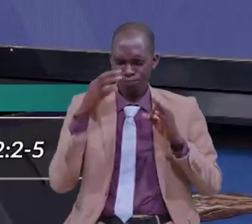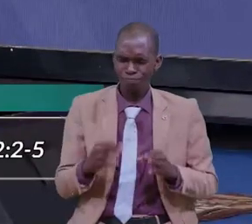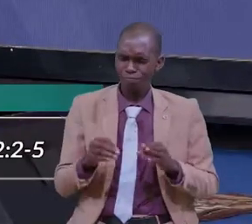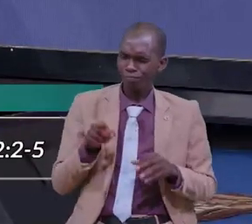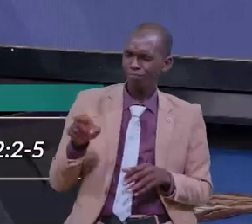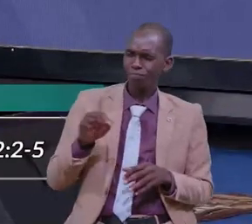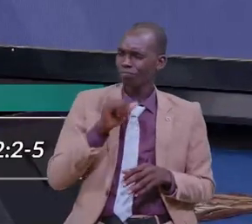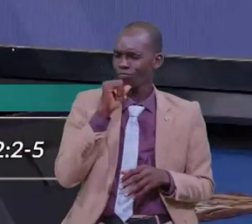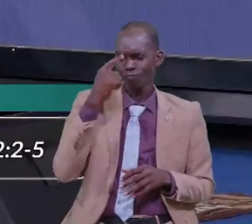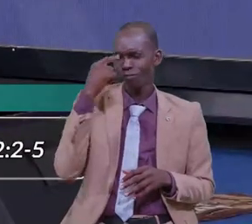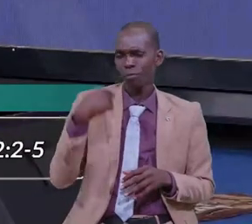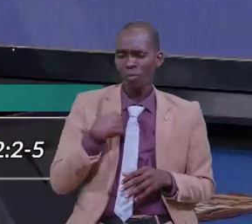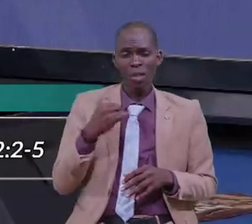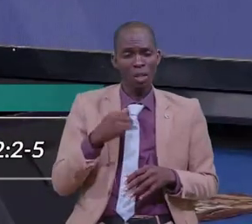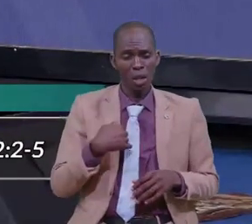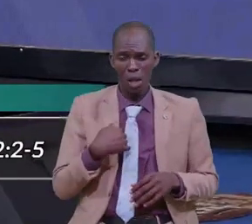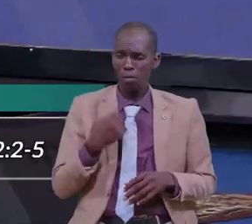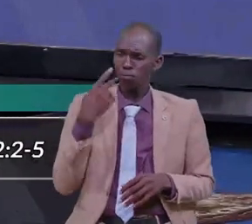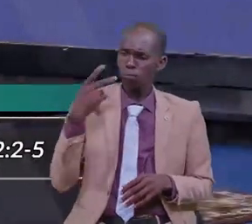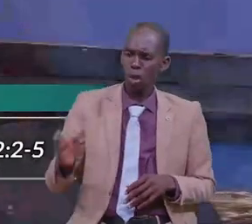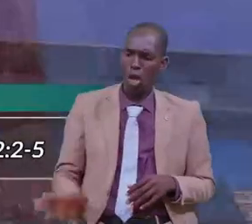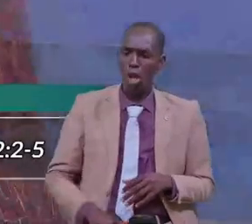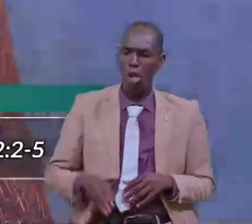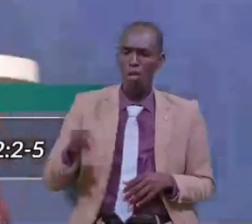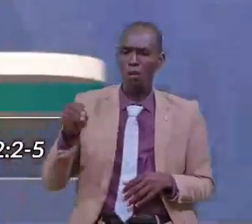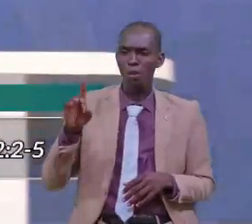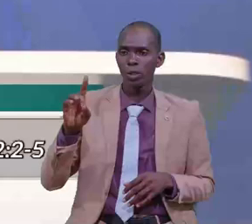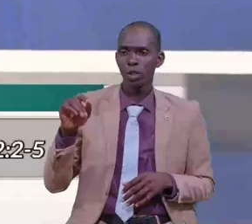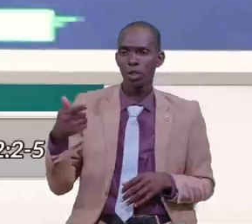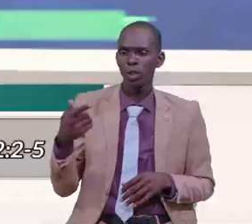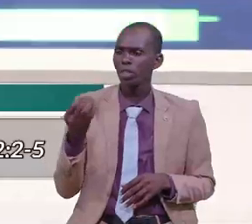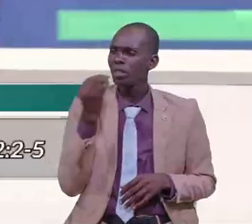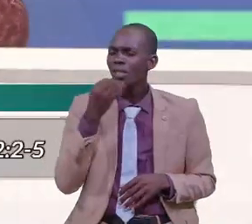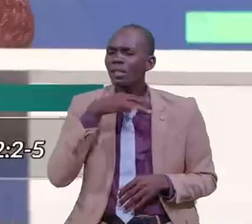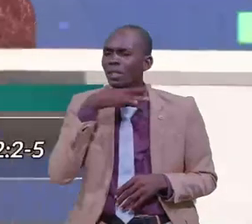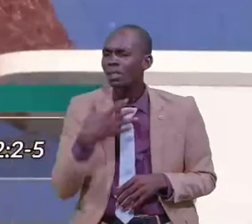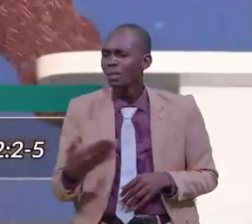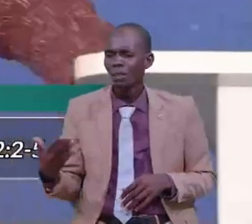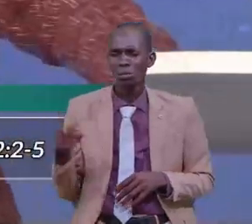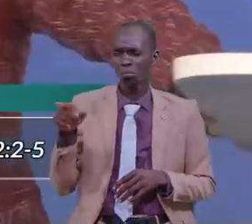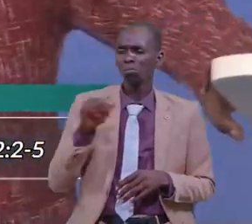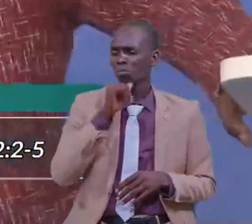Je vois le chien qui mange les vomissures, mais ce n'est pas pour moi. Je vois